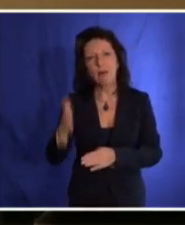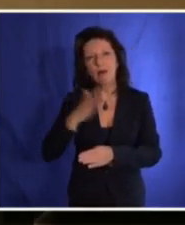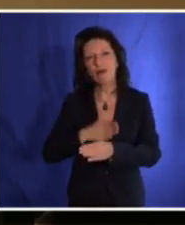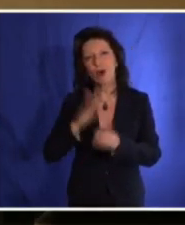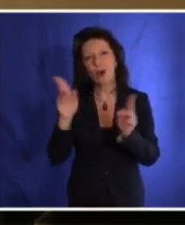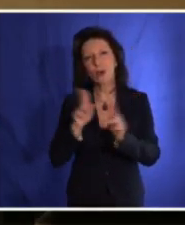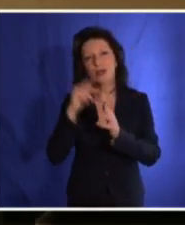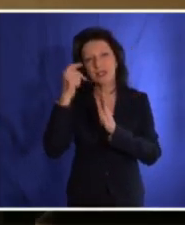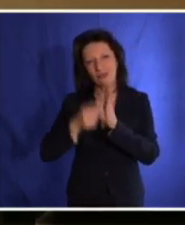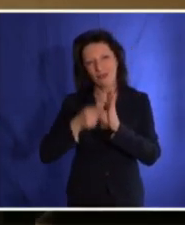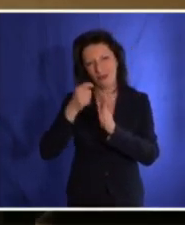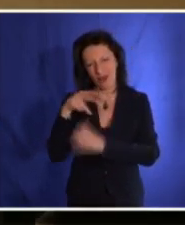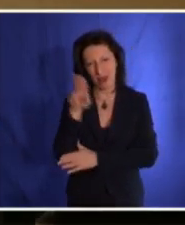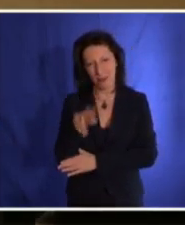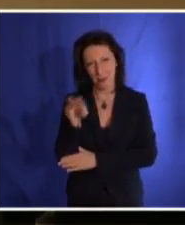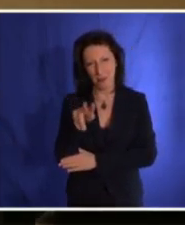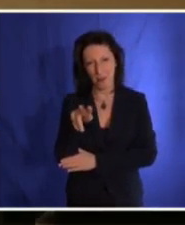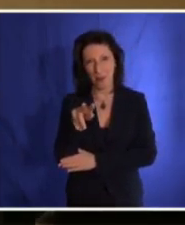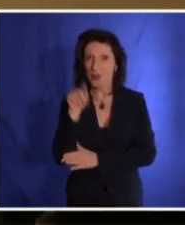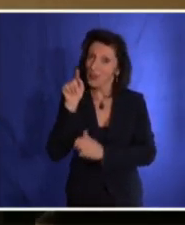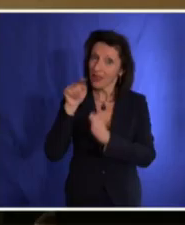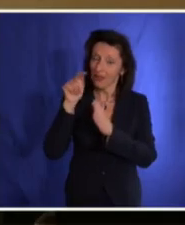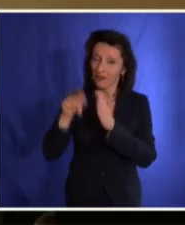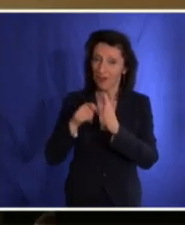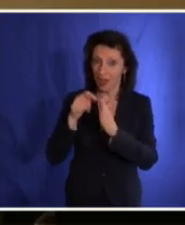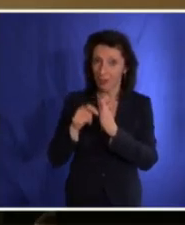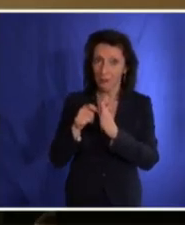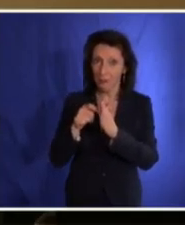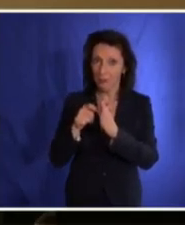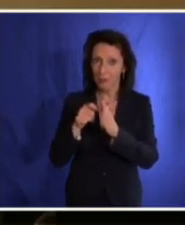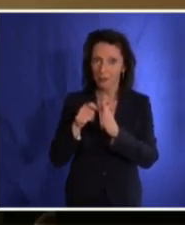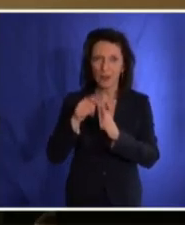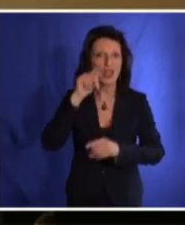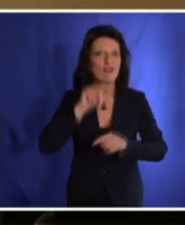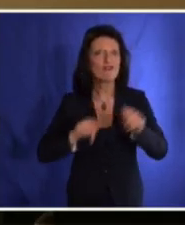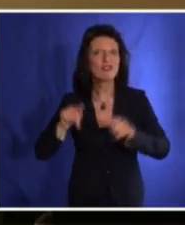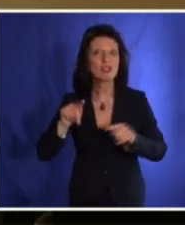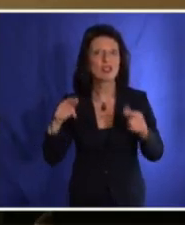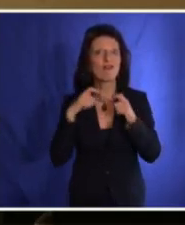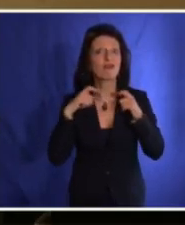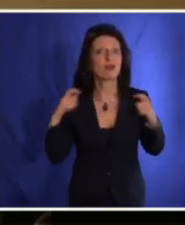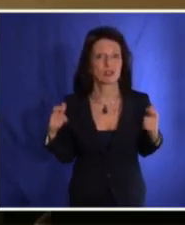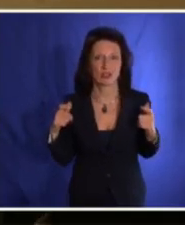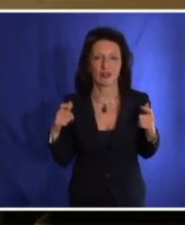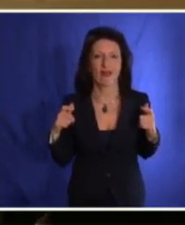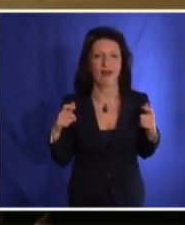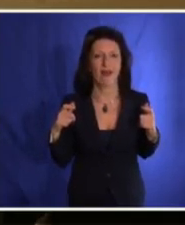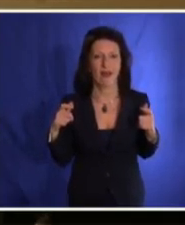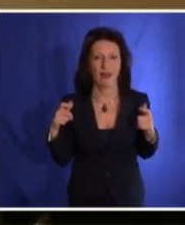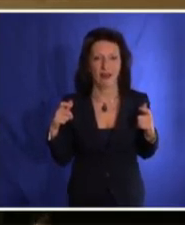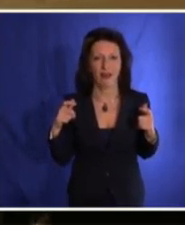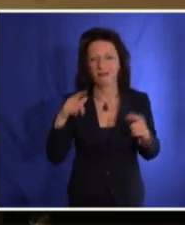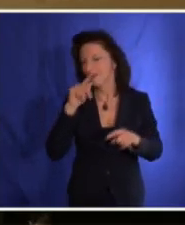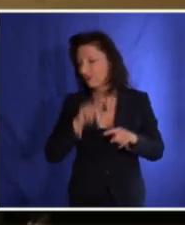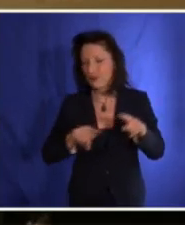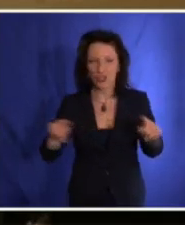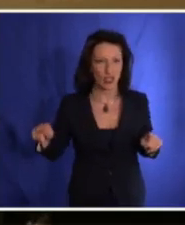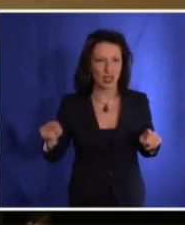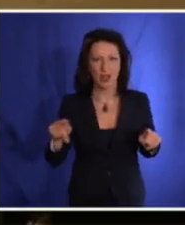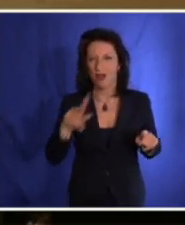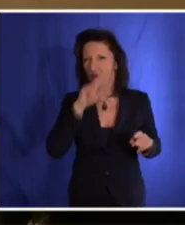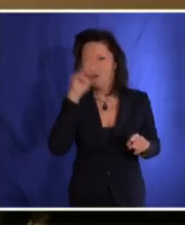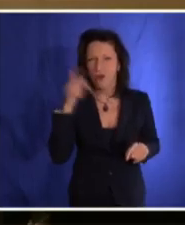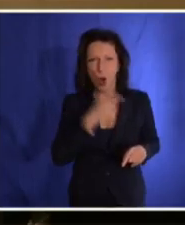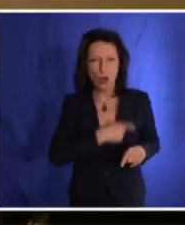an, der uns, der die Funktionärinnen und Funktionäre, die gesamte Breite der Volkspartei,